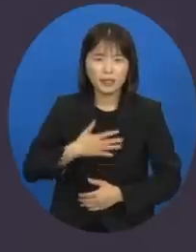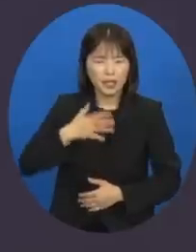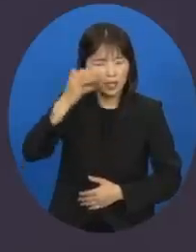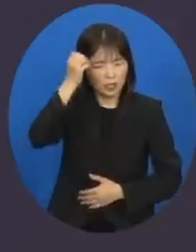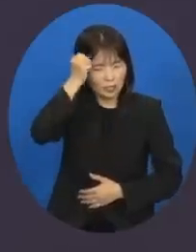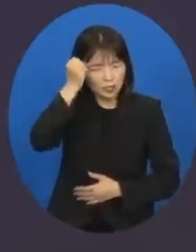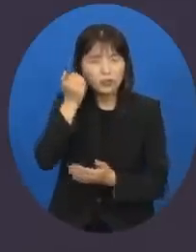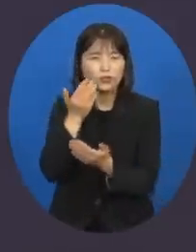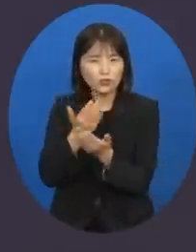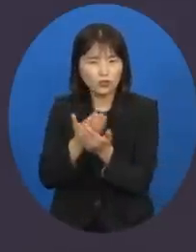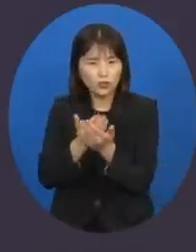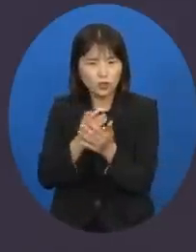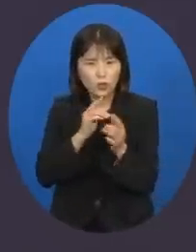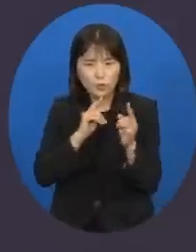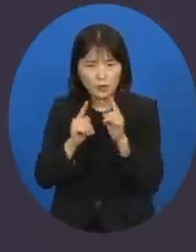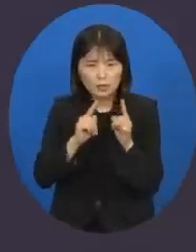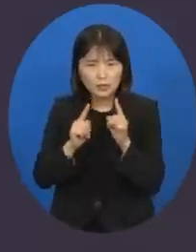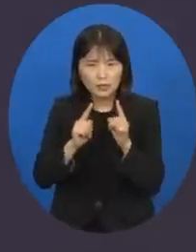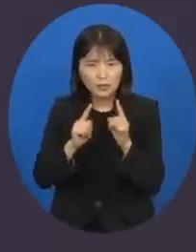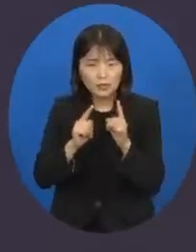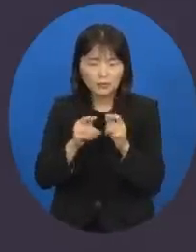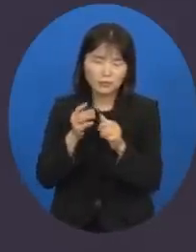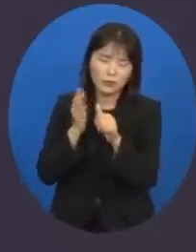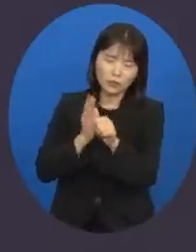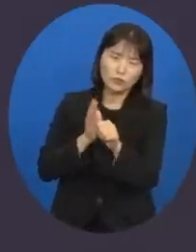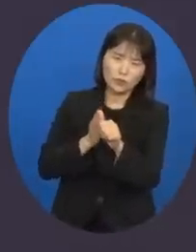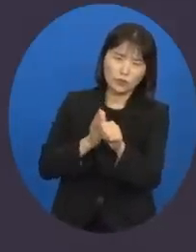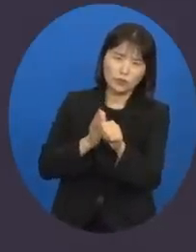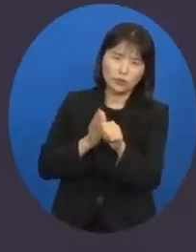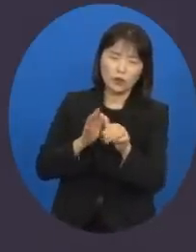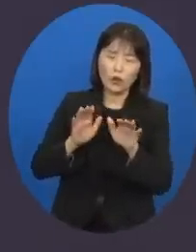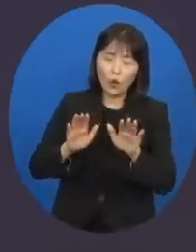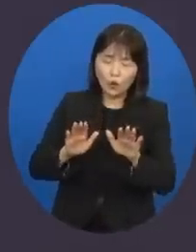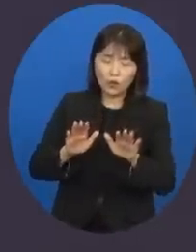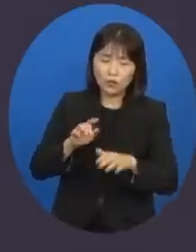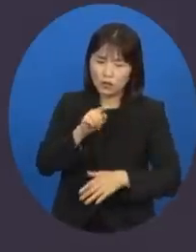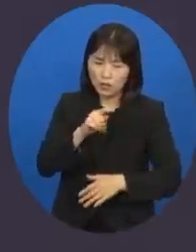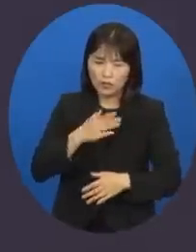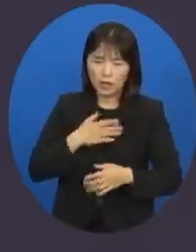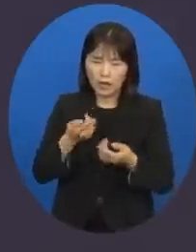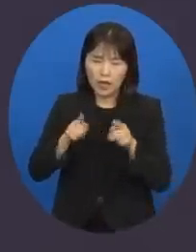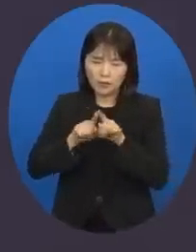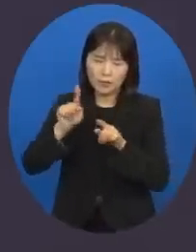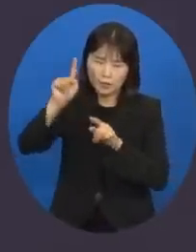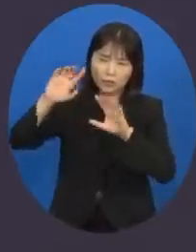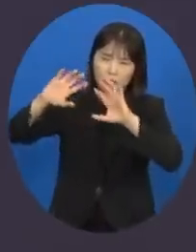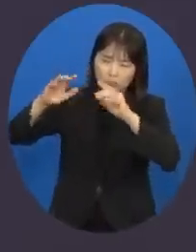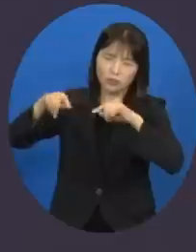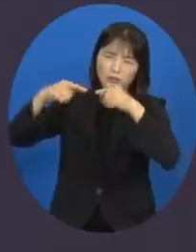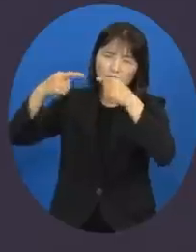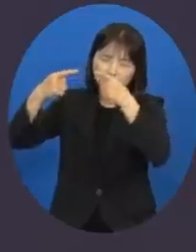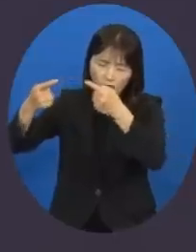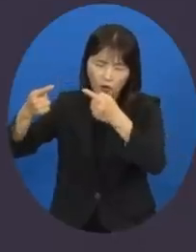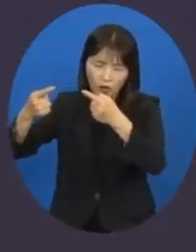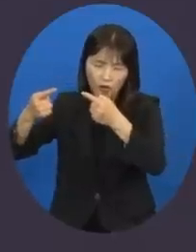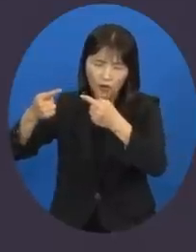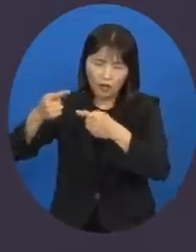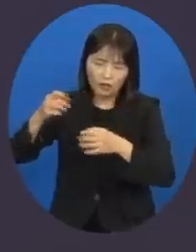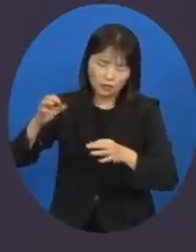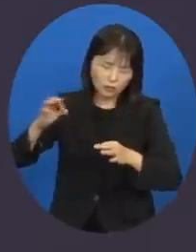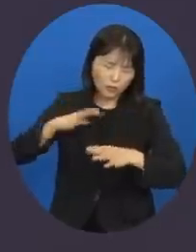기억하여 주소서라는 말씀에 그 요청에 오늘 내가 나와 함께 낙원에 있을 거야. 놀라운